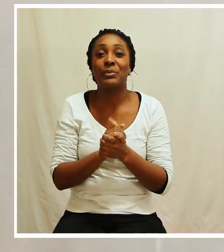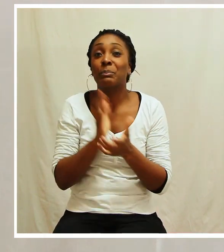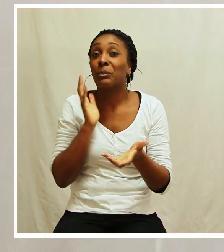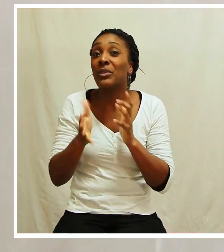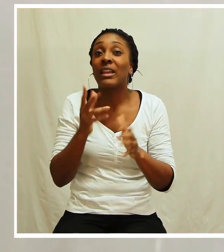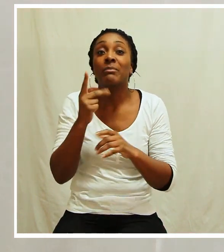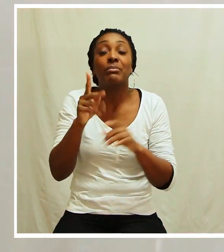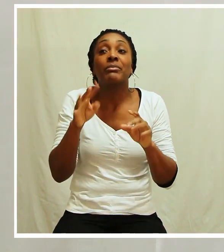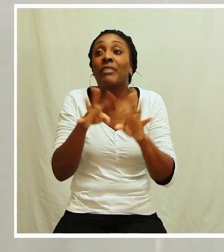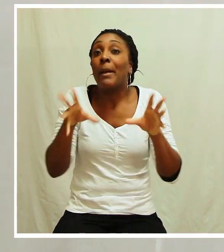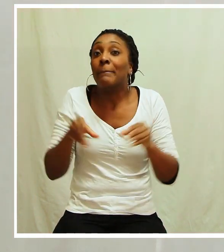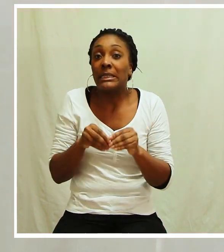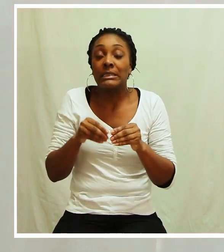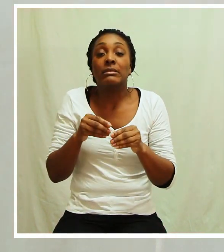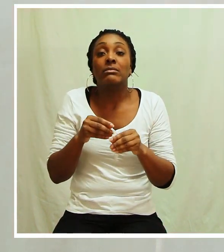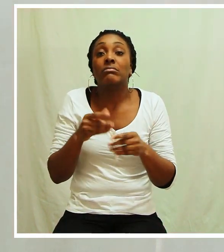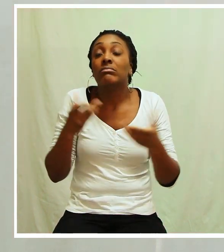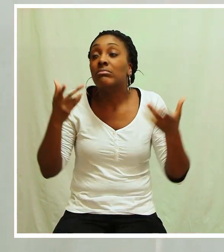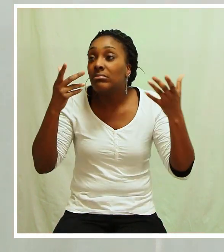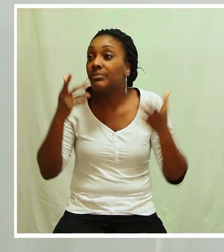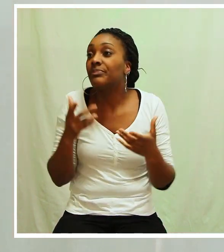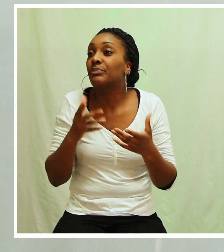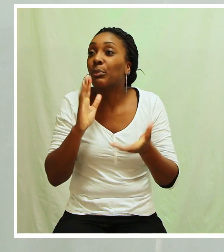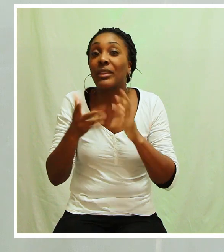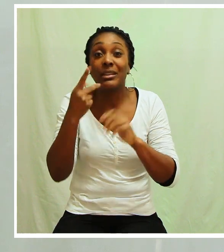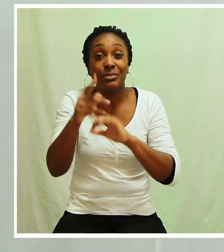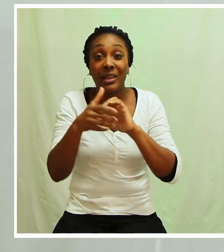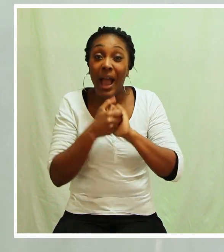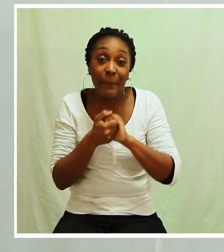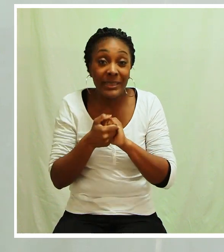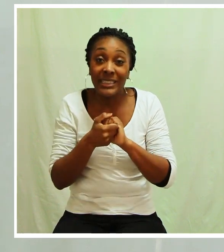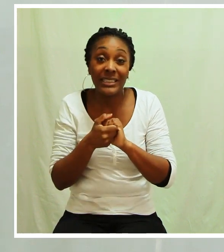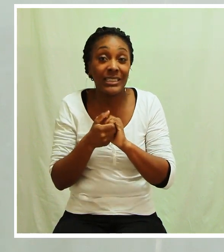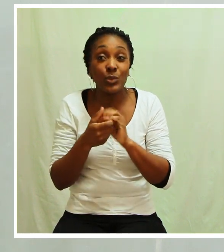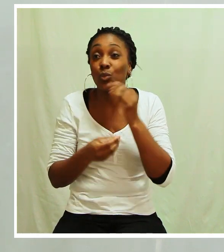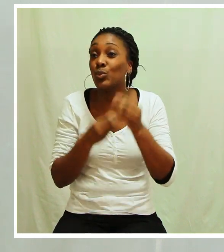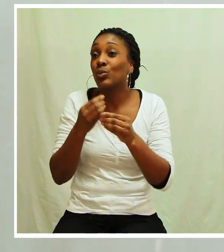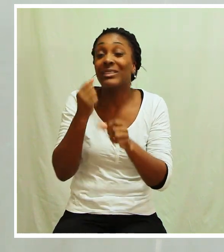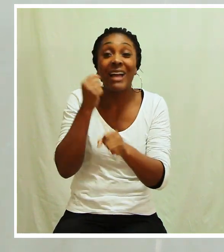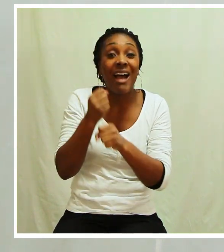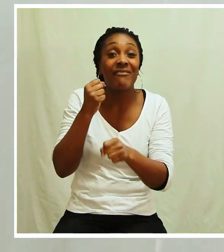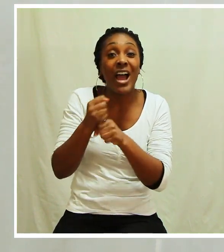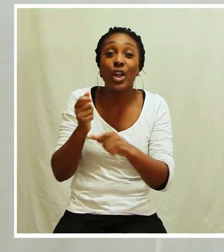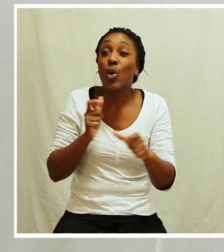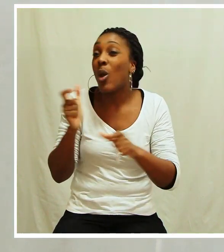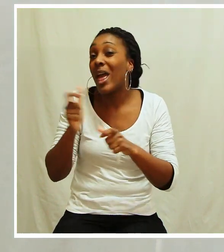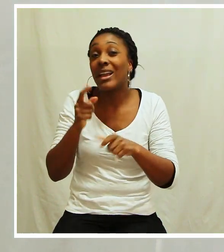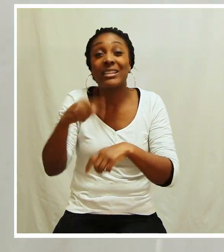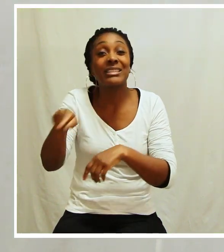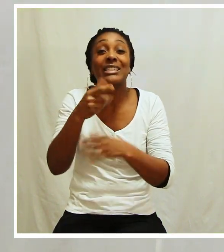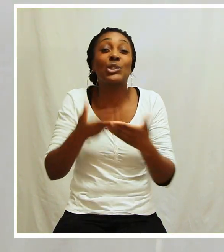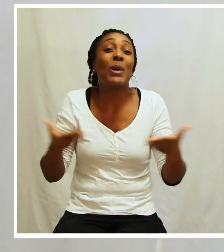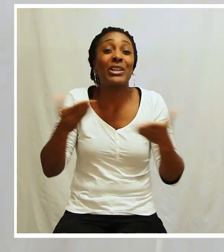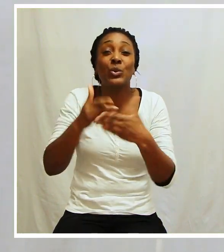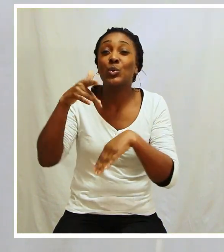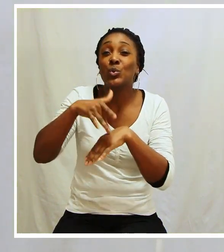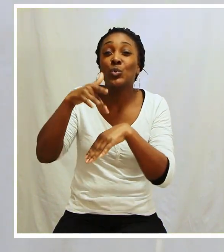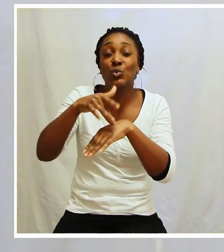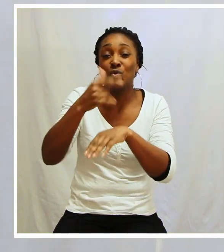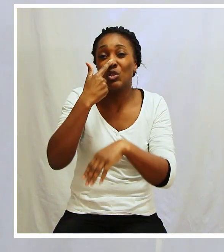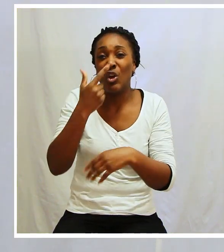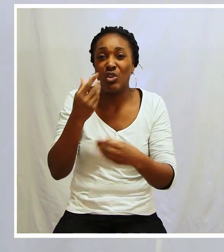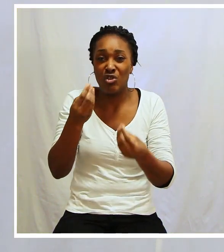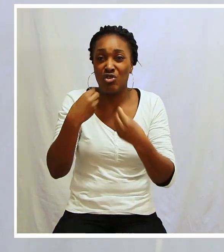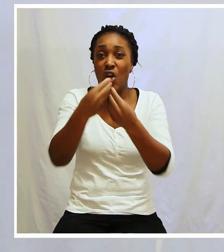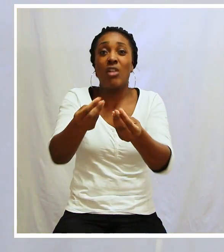ton entourage, ta famille, peut-être tes amis, peut-être sur ton lieu de travail, tout ce qui a pu se passer et qui a été une forme